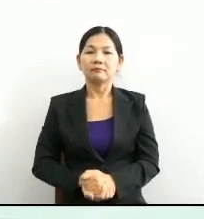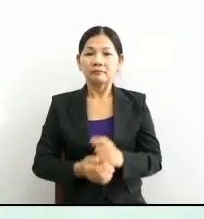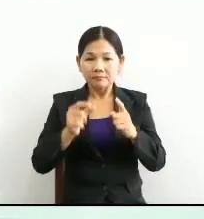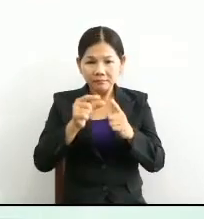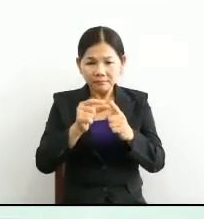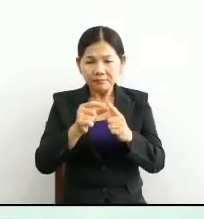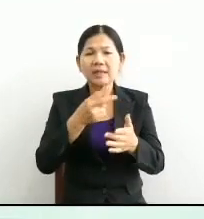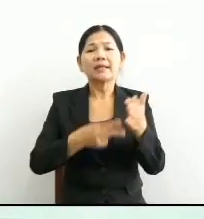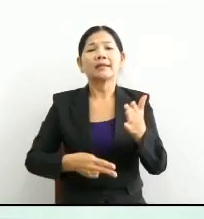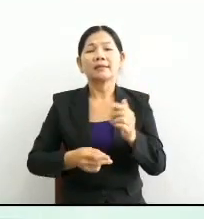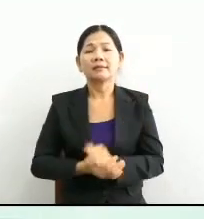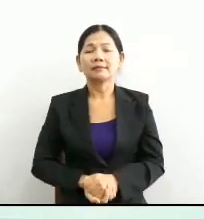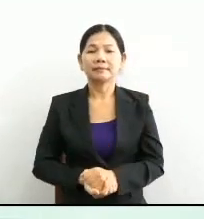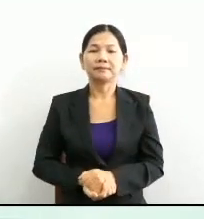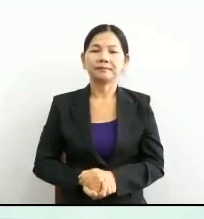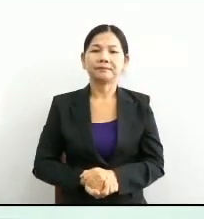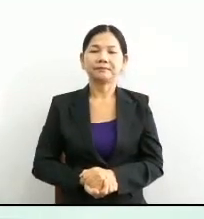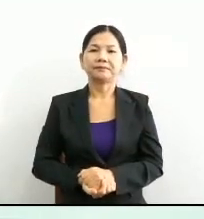nâng pia ấy cốt nâng ọt